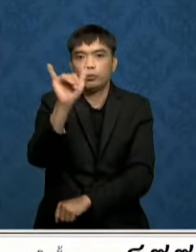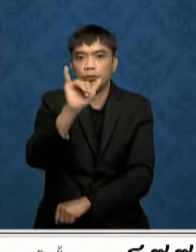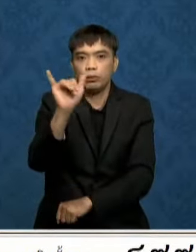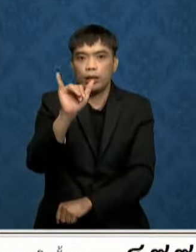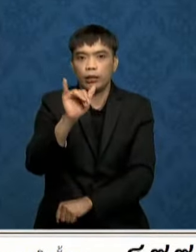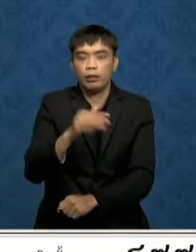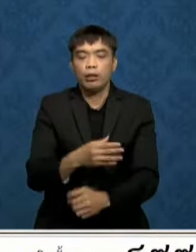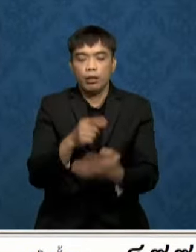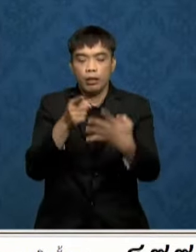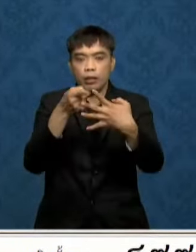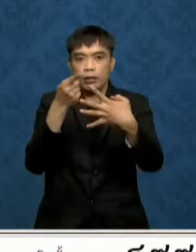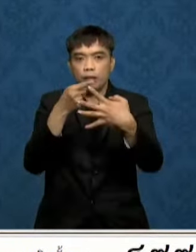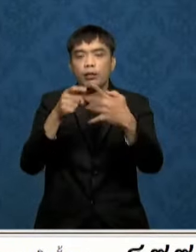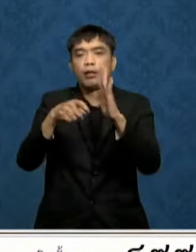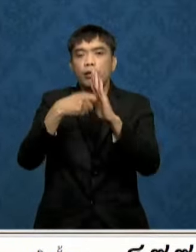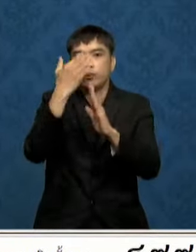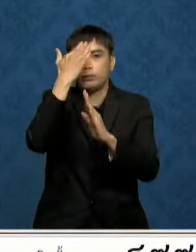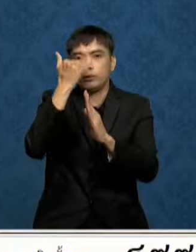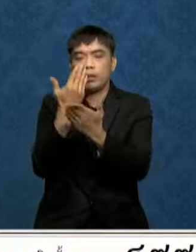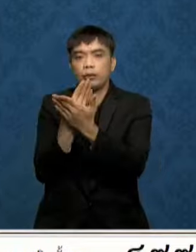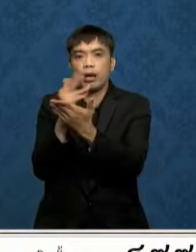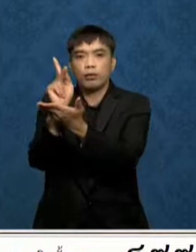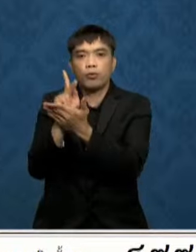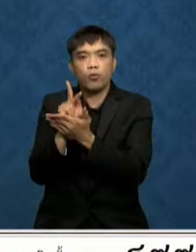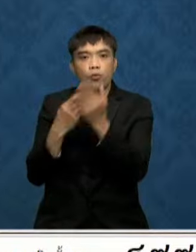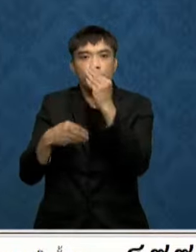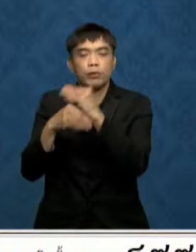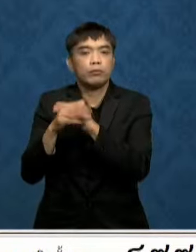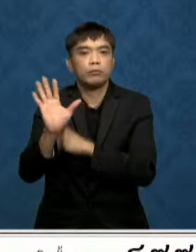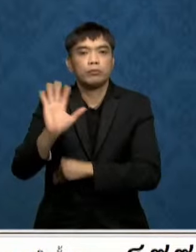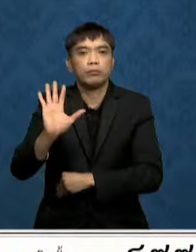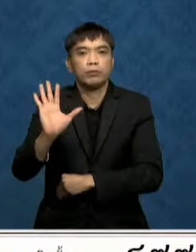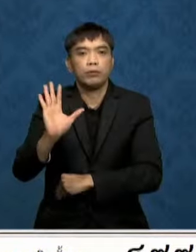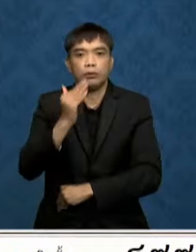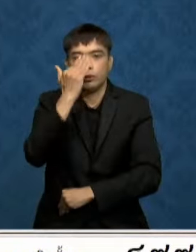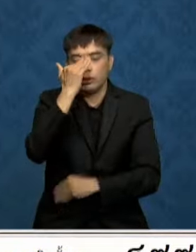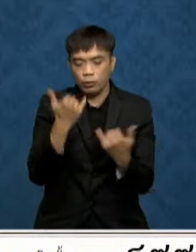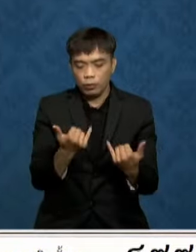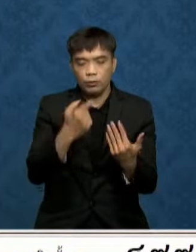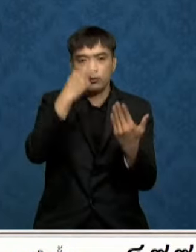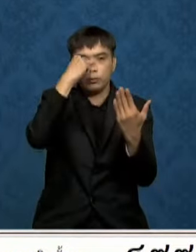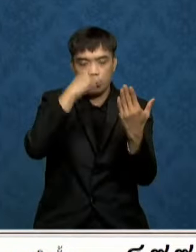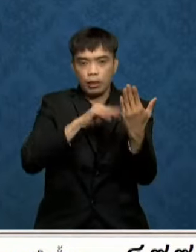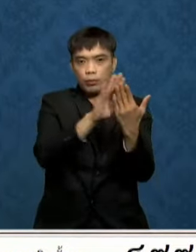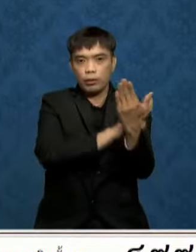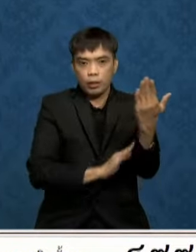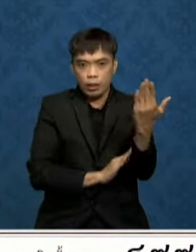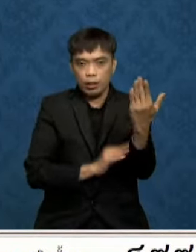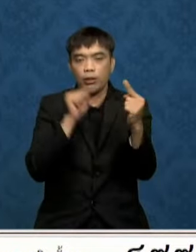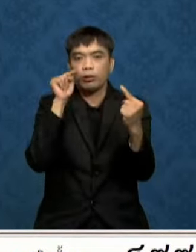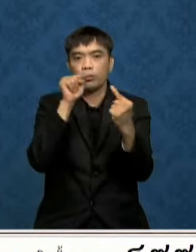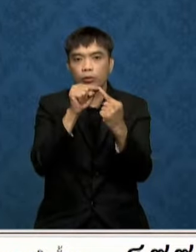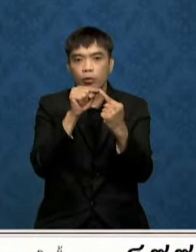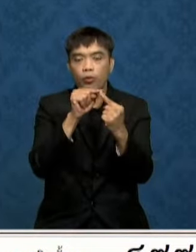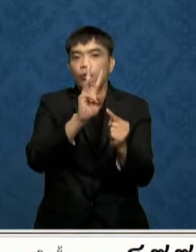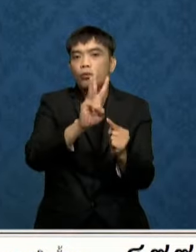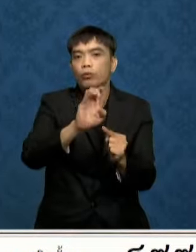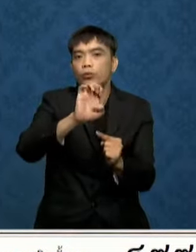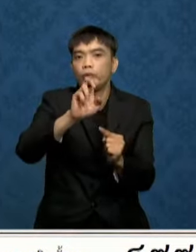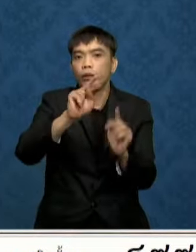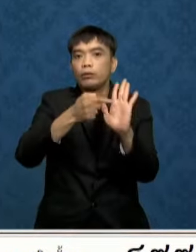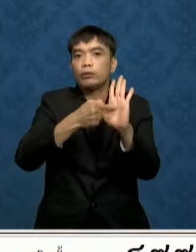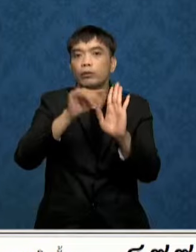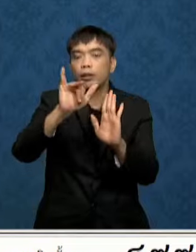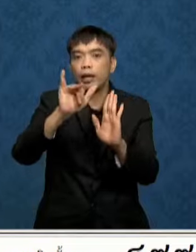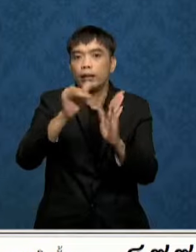เพิ่มอีกแล้วเนี่ยด้วยฐานะทางการคลังของประเทศณวันนี้นะคะแน่นอนว่ามันยังอยู่ในกรอบวินัยการเงินการคลังค่ะแต่ว่าทุกอัน